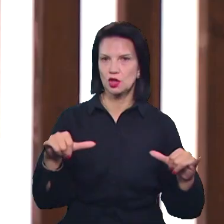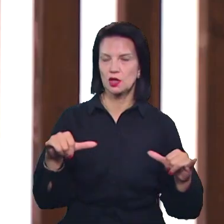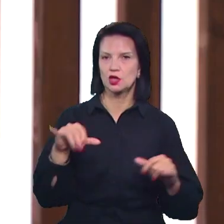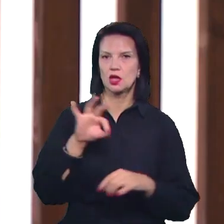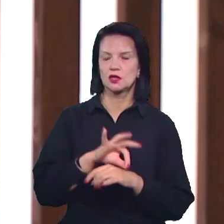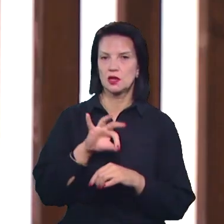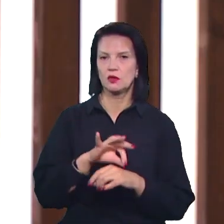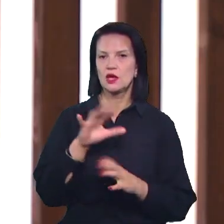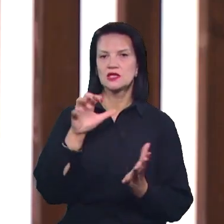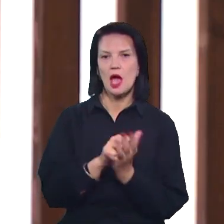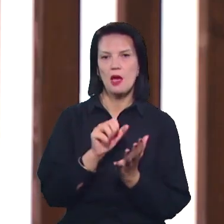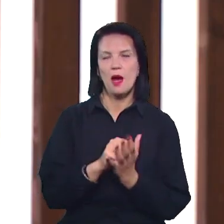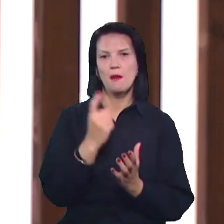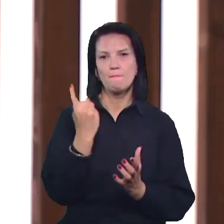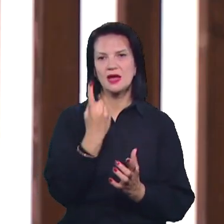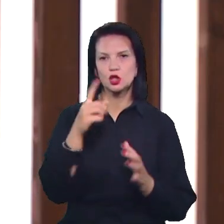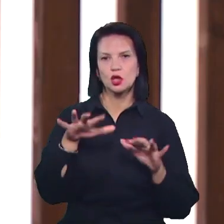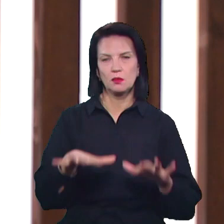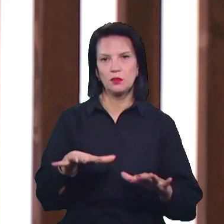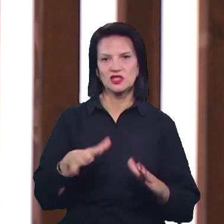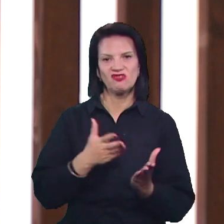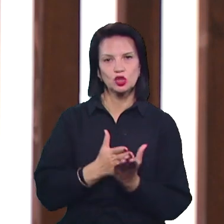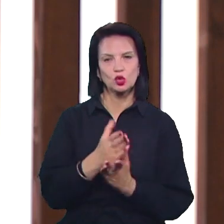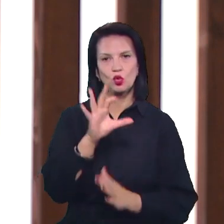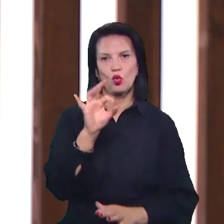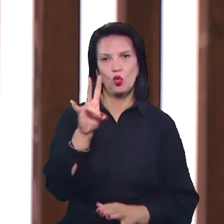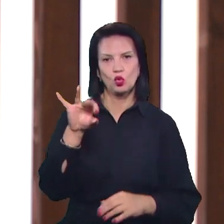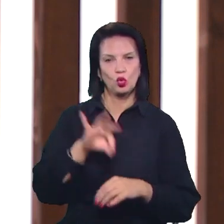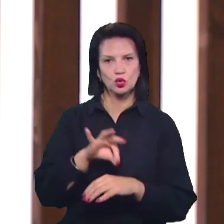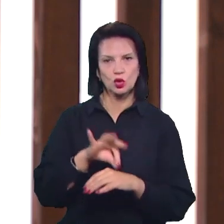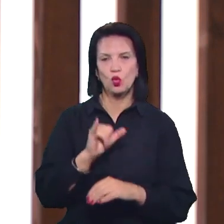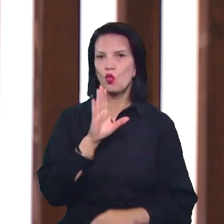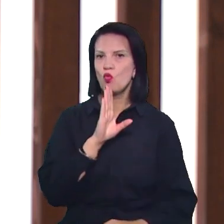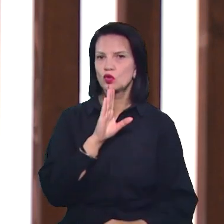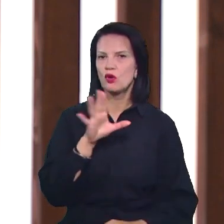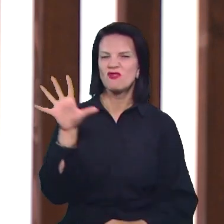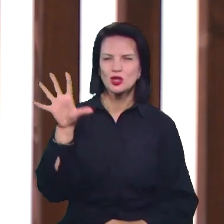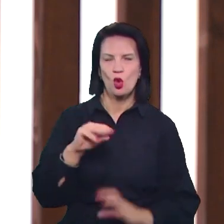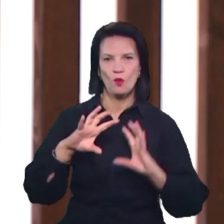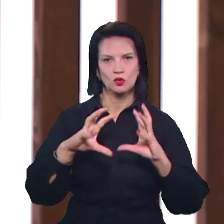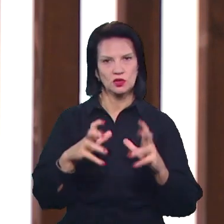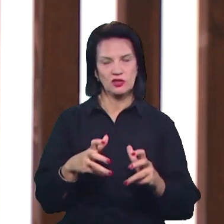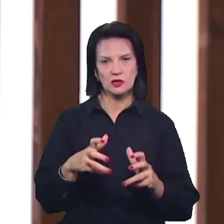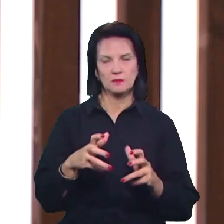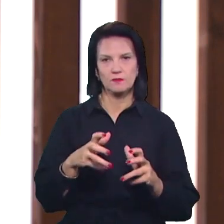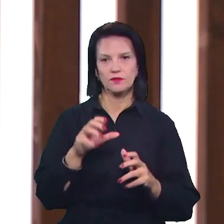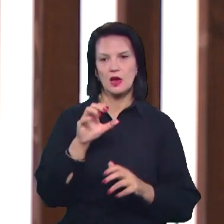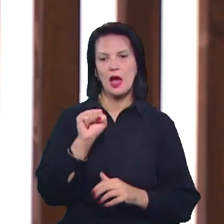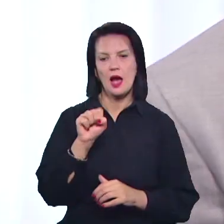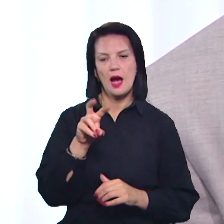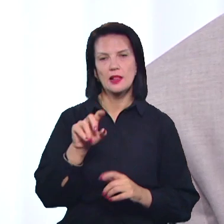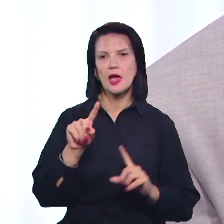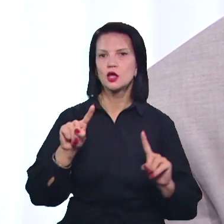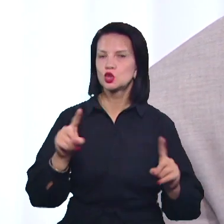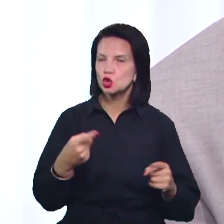займає перше місце в структурі онкологічної захворюваності саме у жінок в усьому світі. Але чому саме